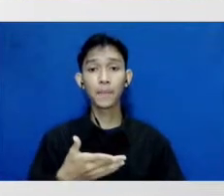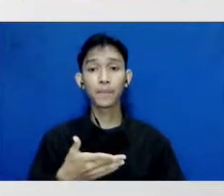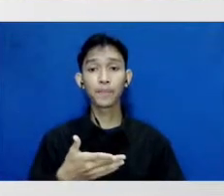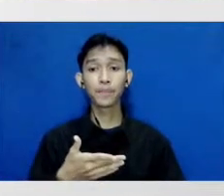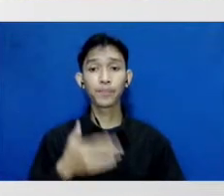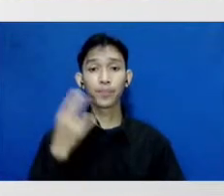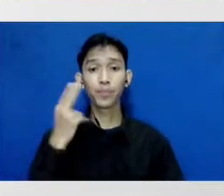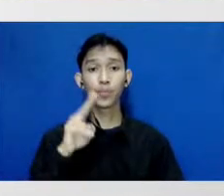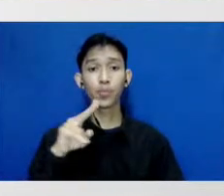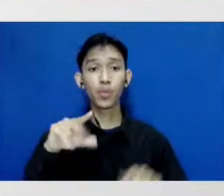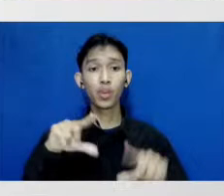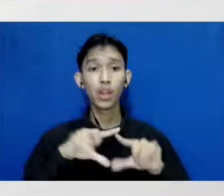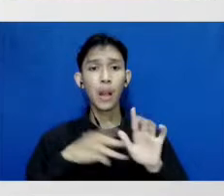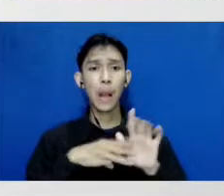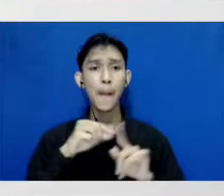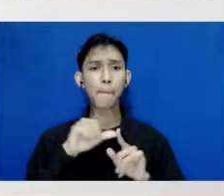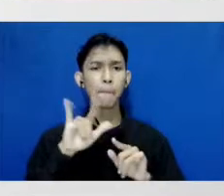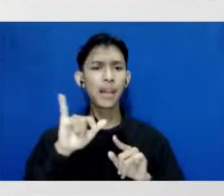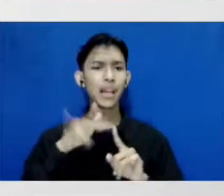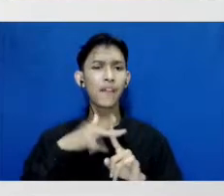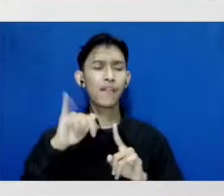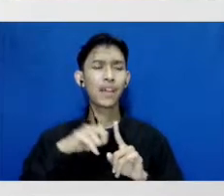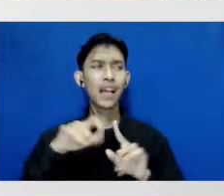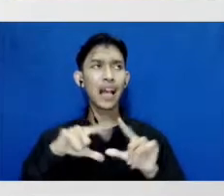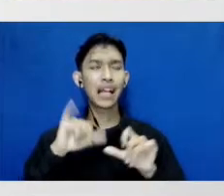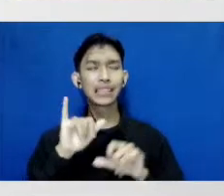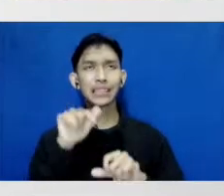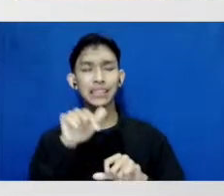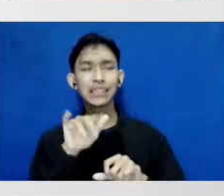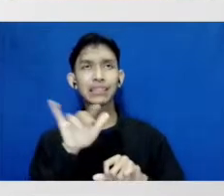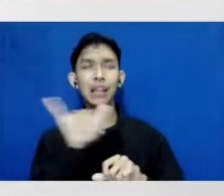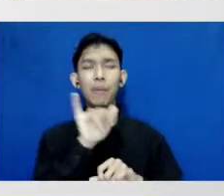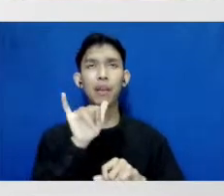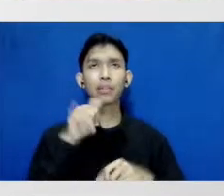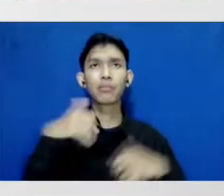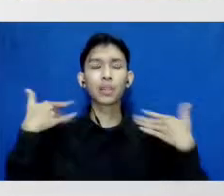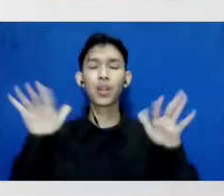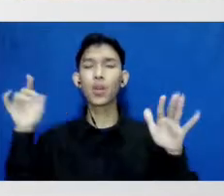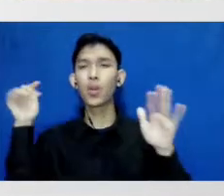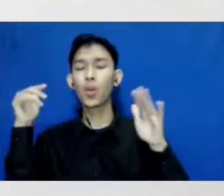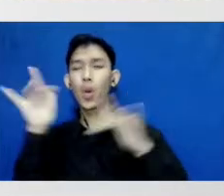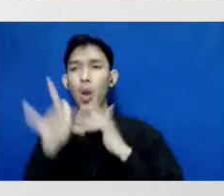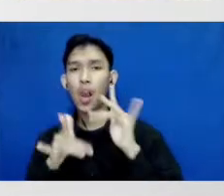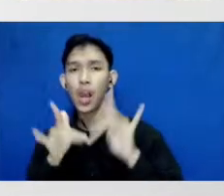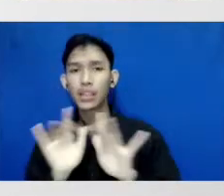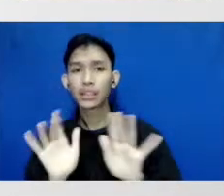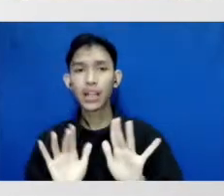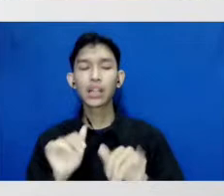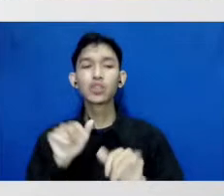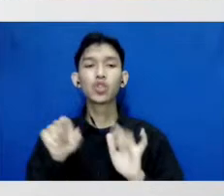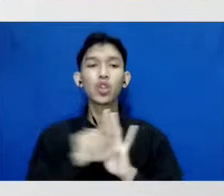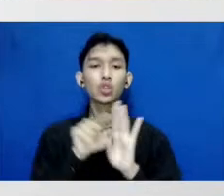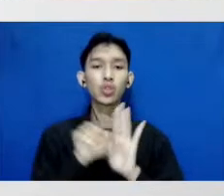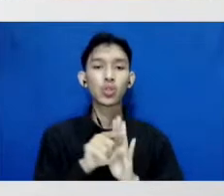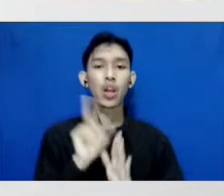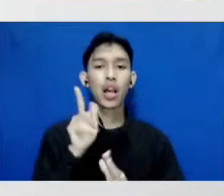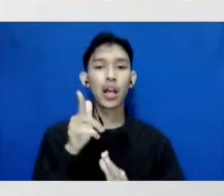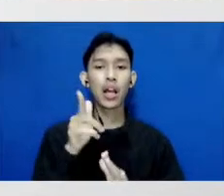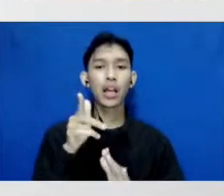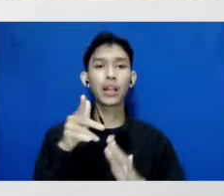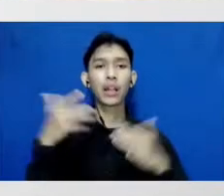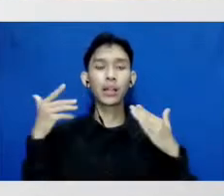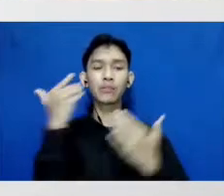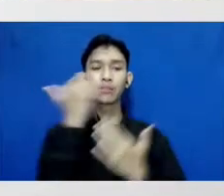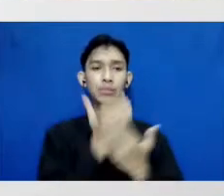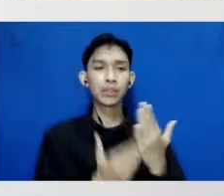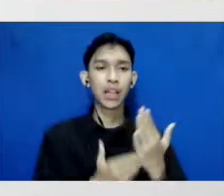amplifikasi algoritma sama dengan kebebasan berekspresi online? Contoh kedua architecture adalah kebijakan misalkan terkait